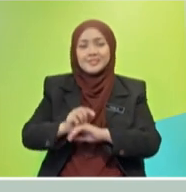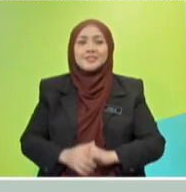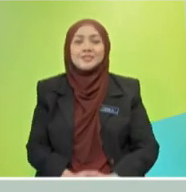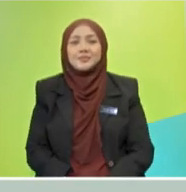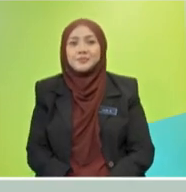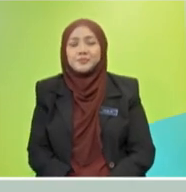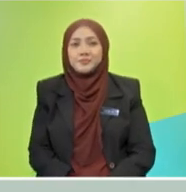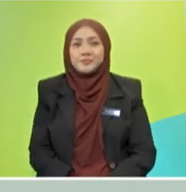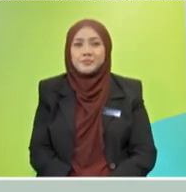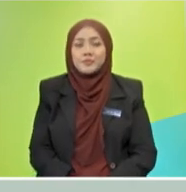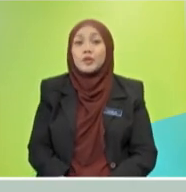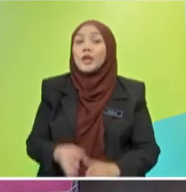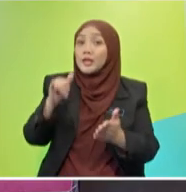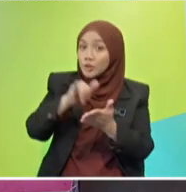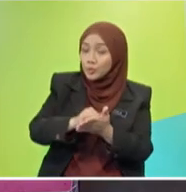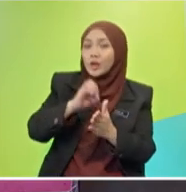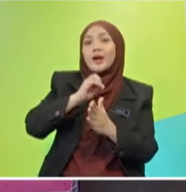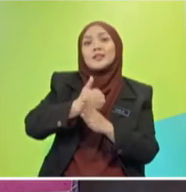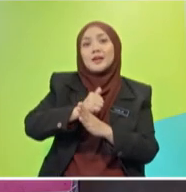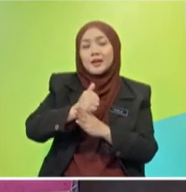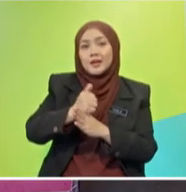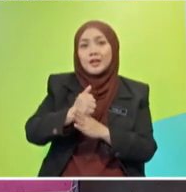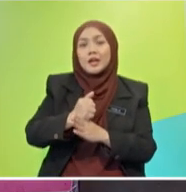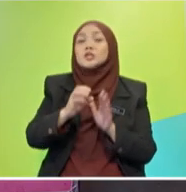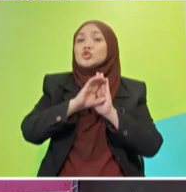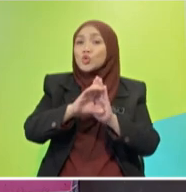itu antara contoh-contoh penuaiannya